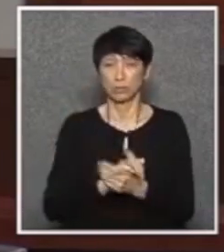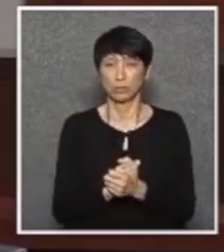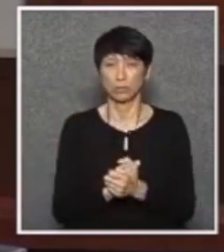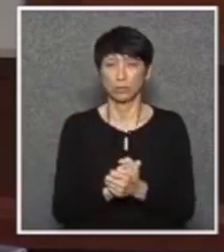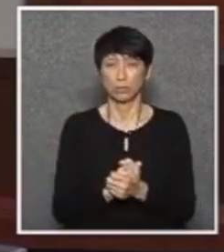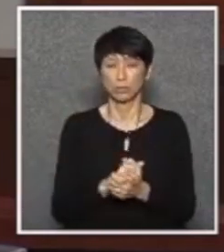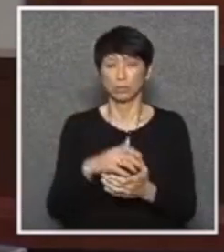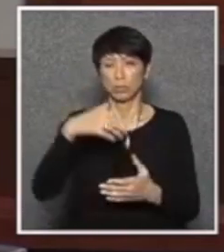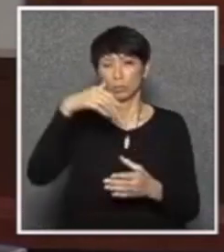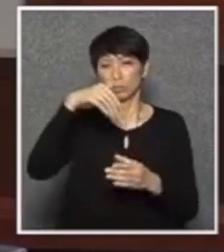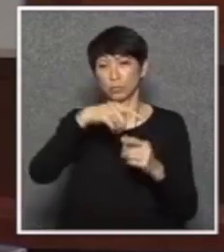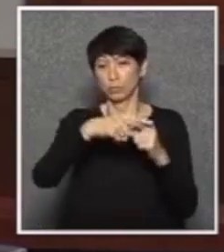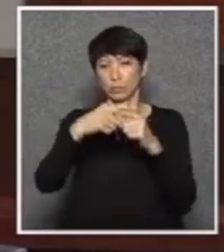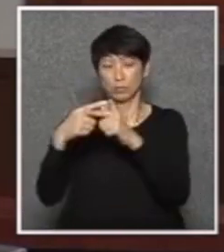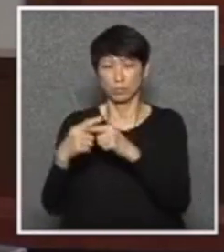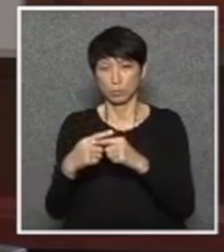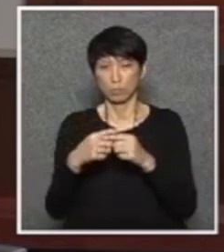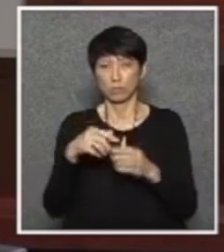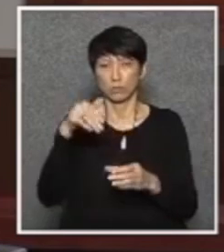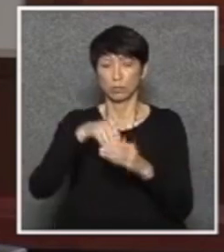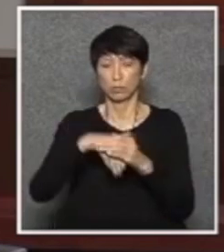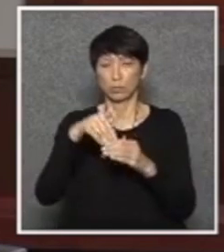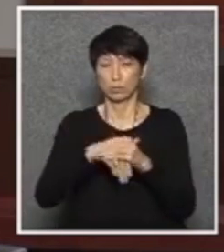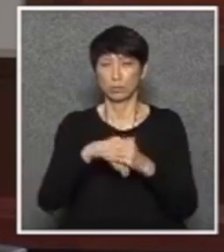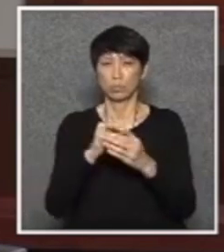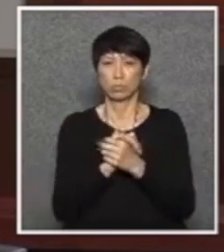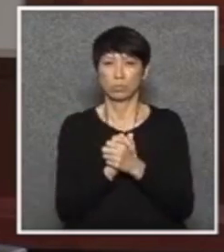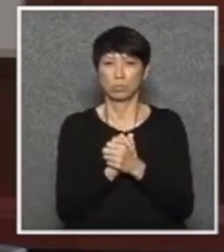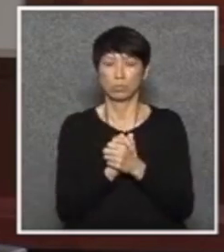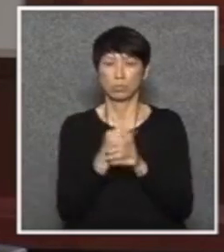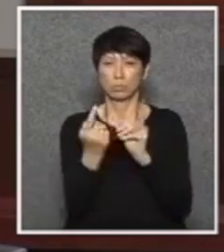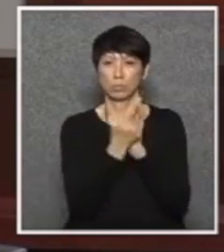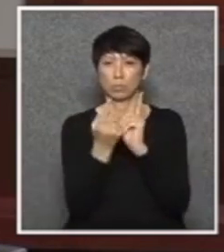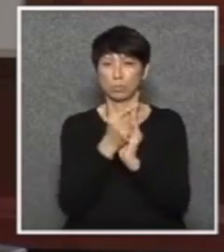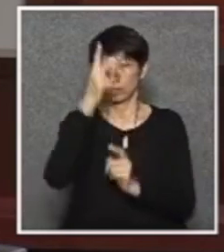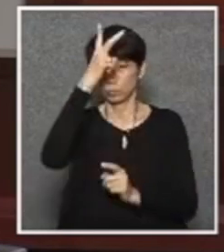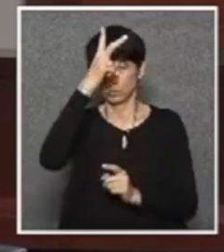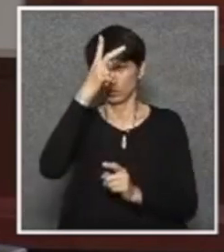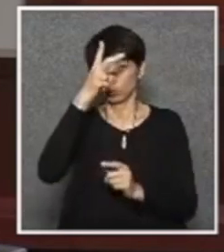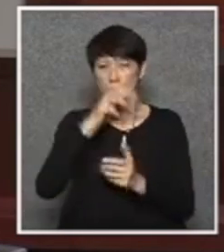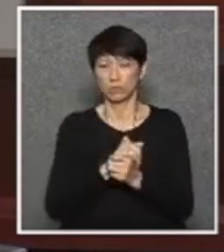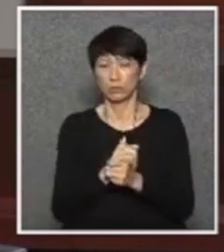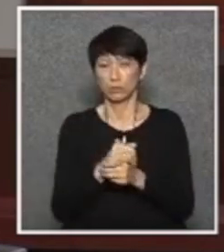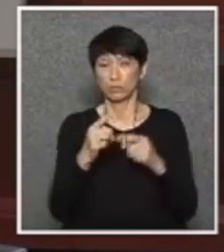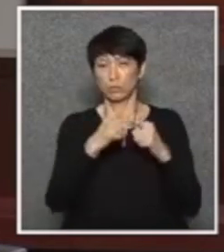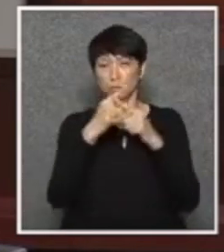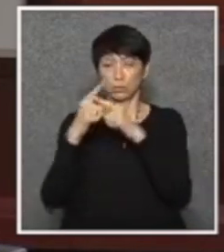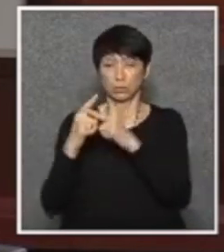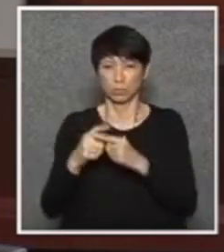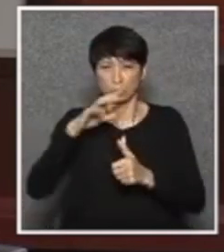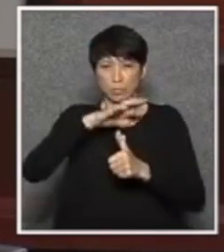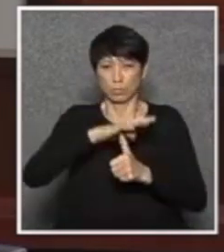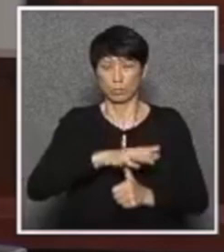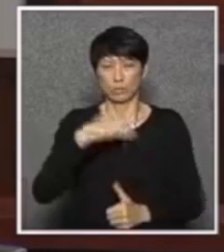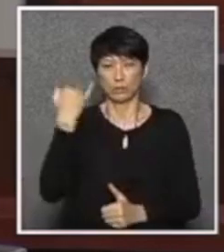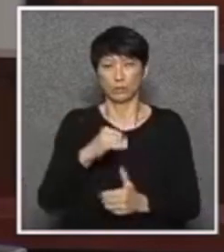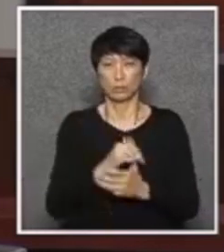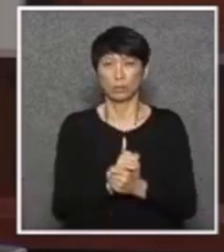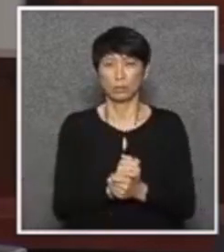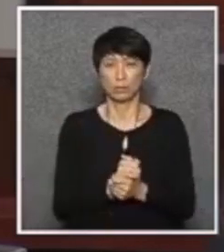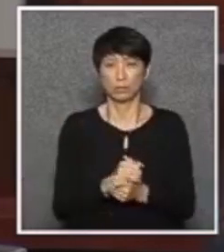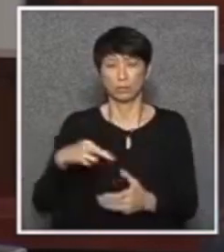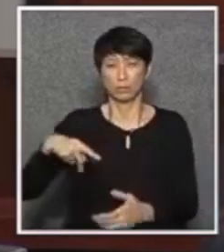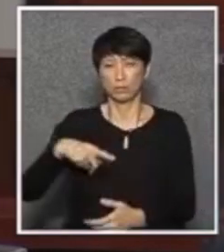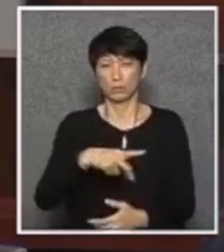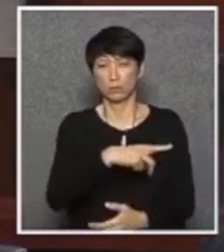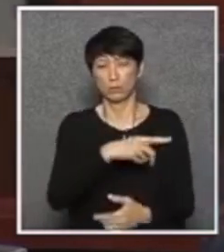票和公民投票向政府施以民意和政治壓力，行政主導